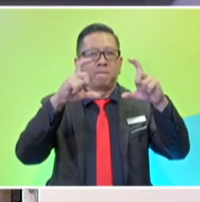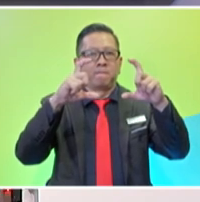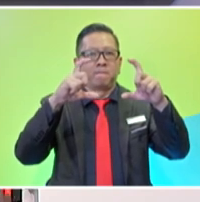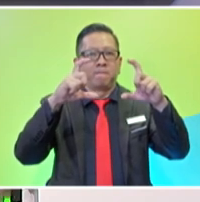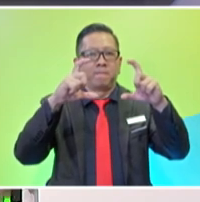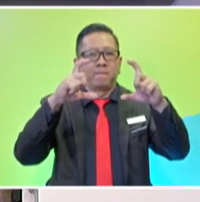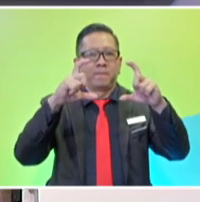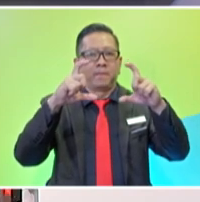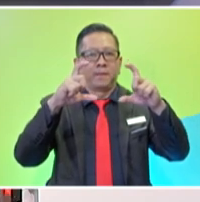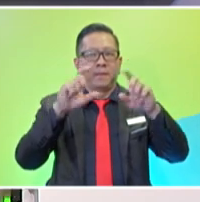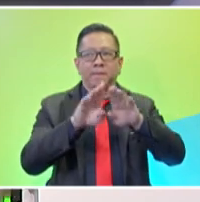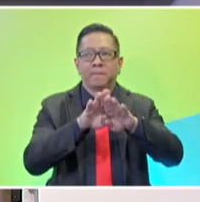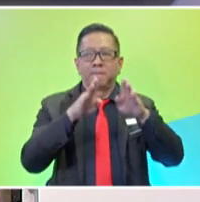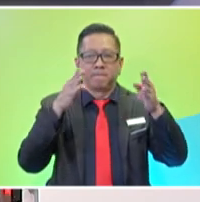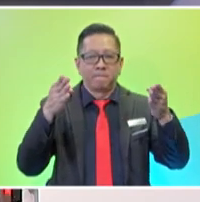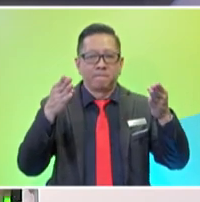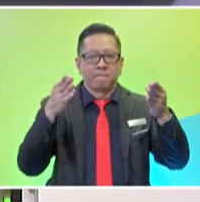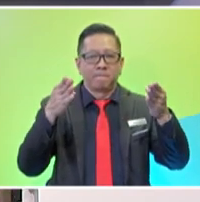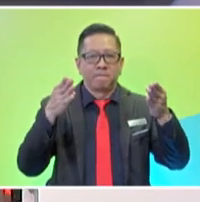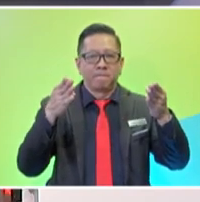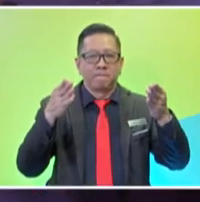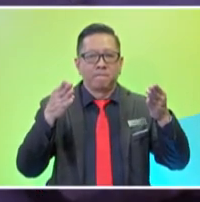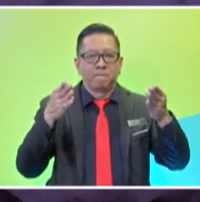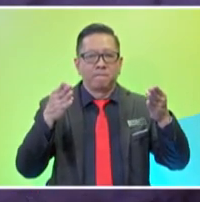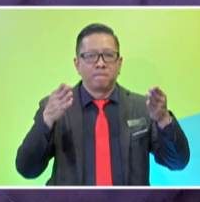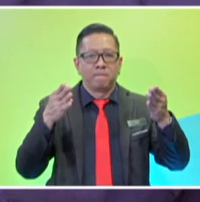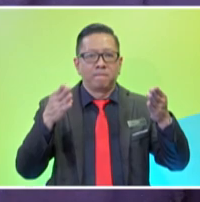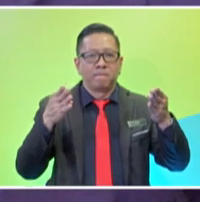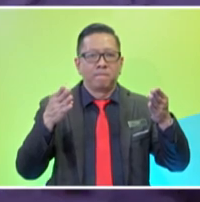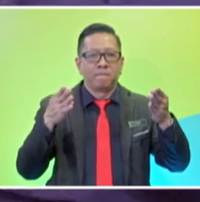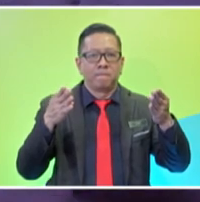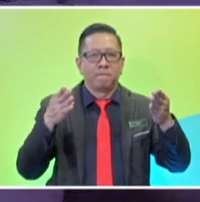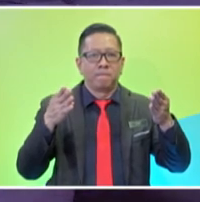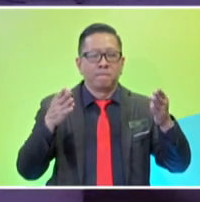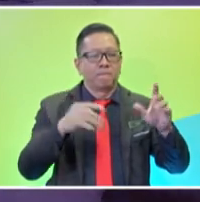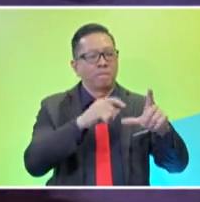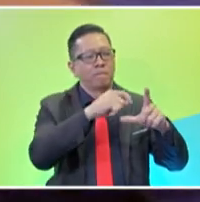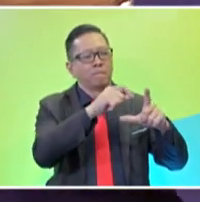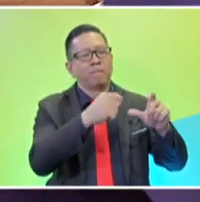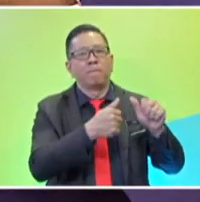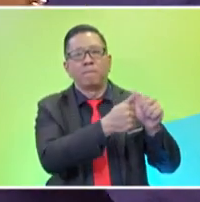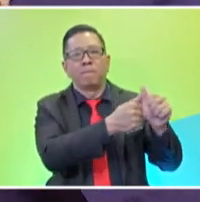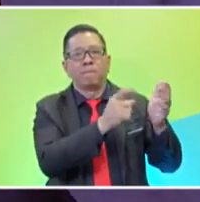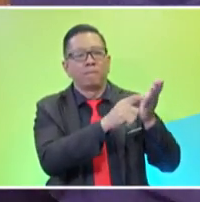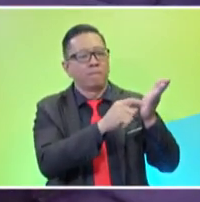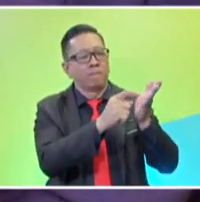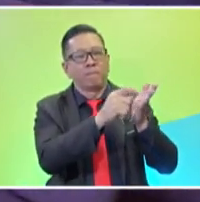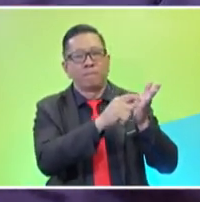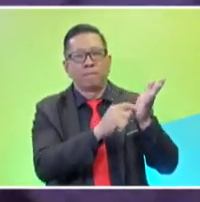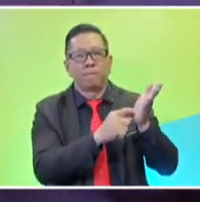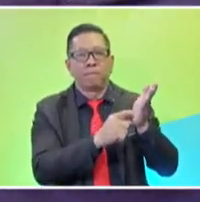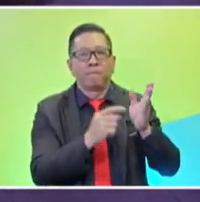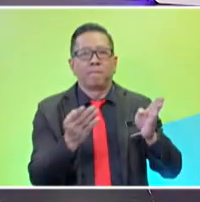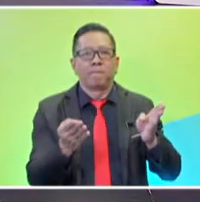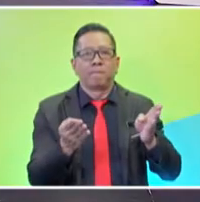eh hamparan dia ya hamparan ada foto udah ada tanda di sini ya ada tanda garisnya semua ini kita akan lipat sama-sama